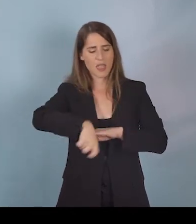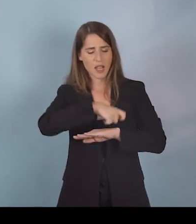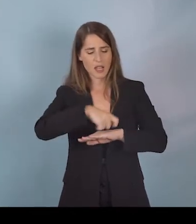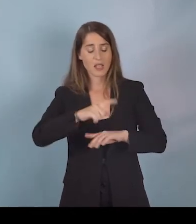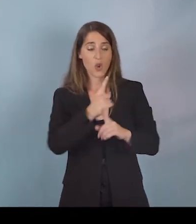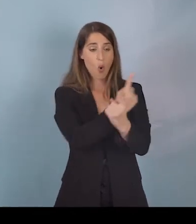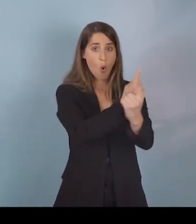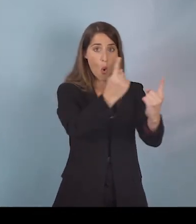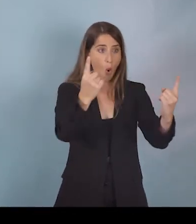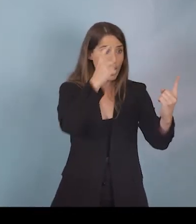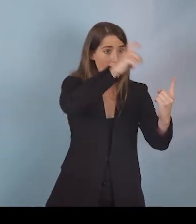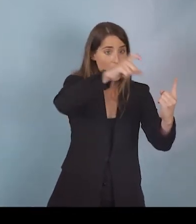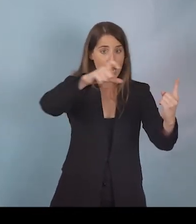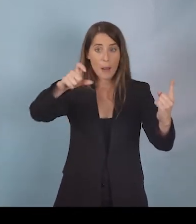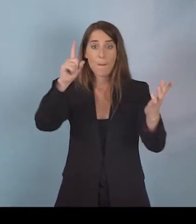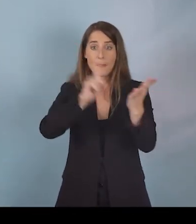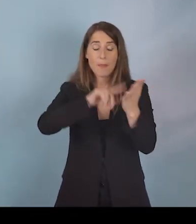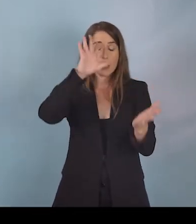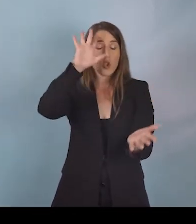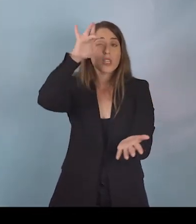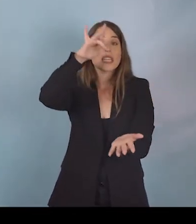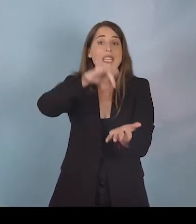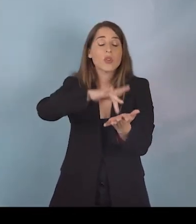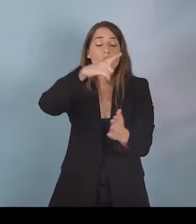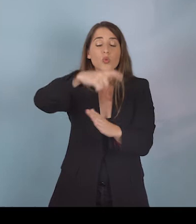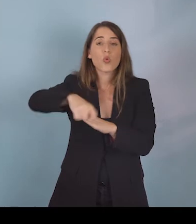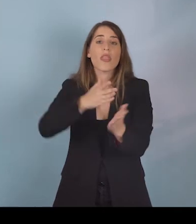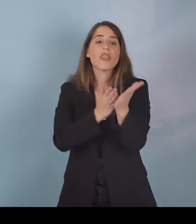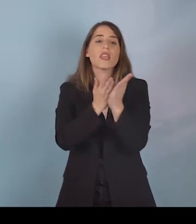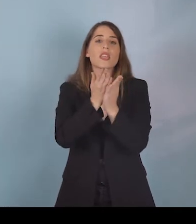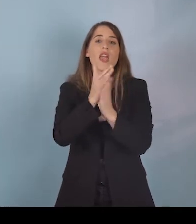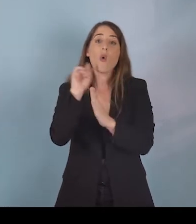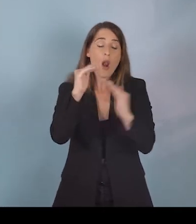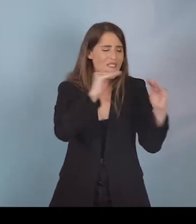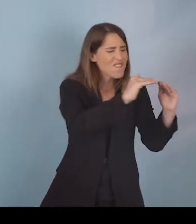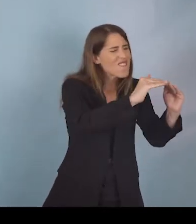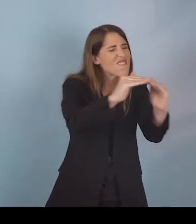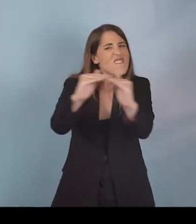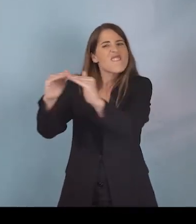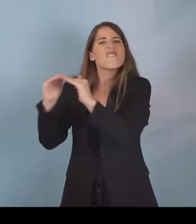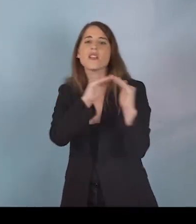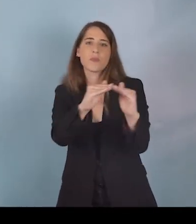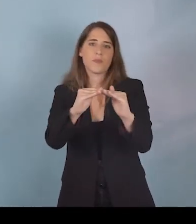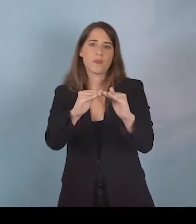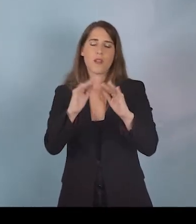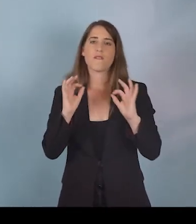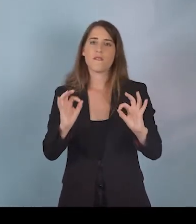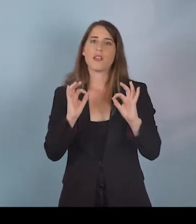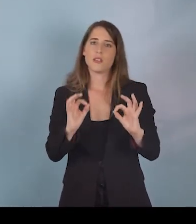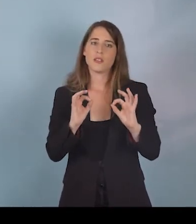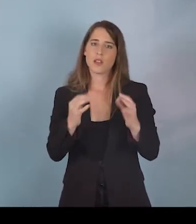γίνει κατανοητό από τους δικαστές ότι όλοι πρέπει να αντιμετωπίζονται στον πυρήνα του δικαίου ως απολύτως ίσοι